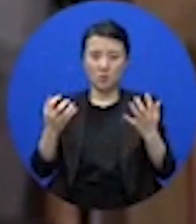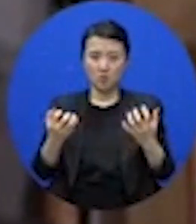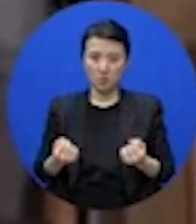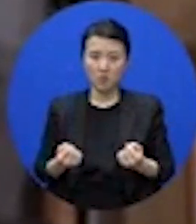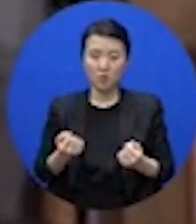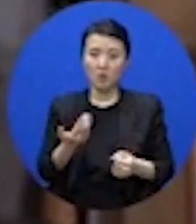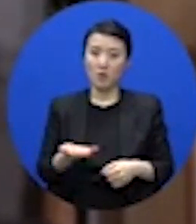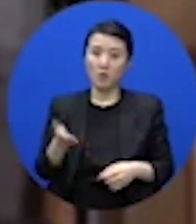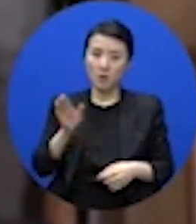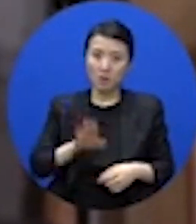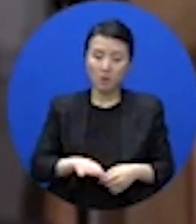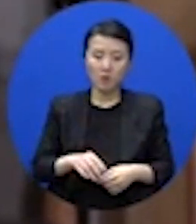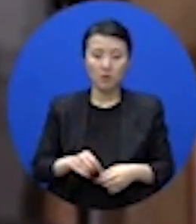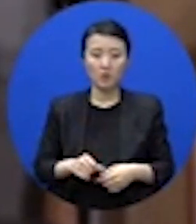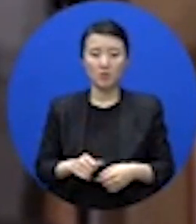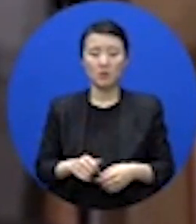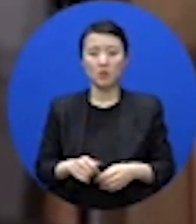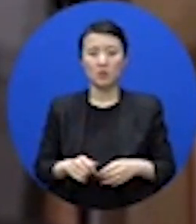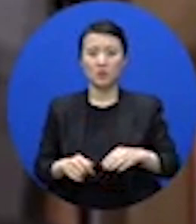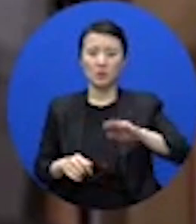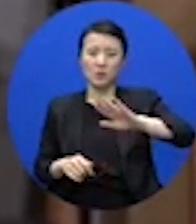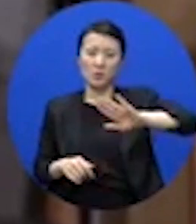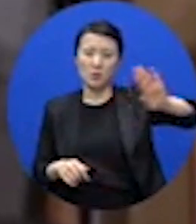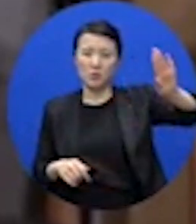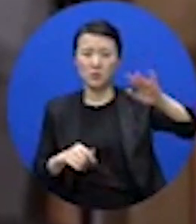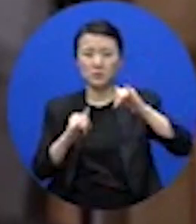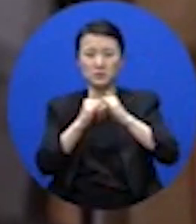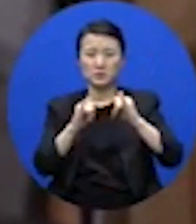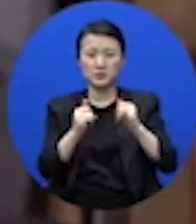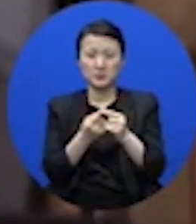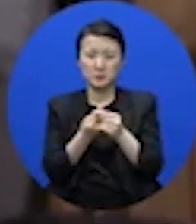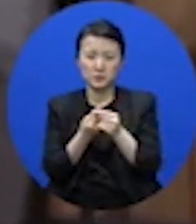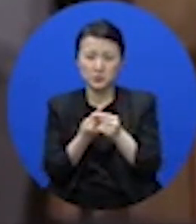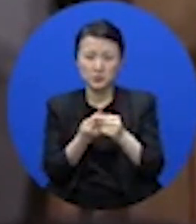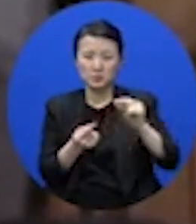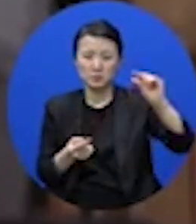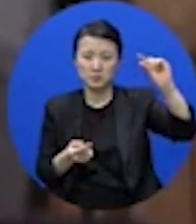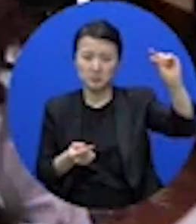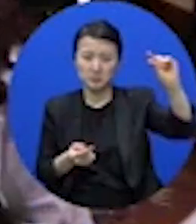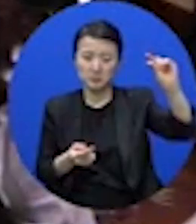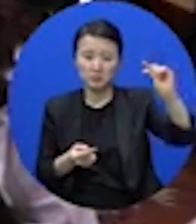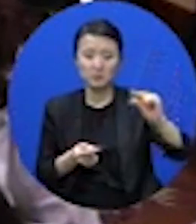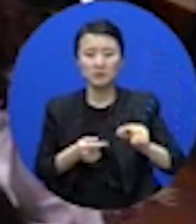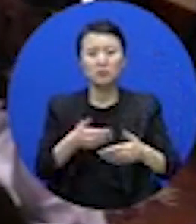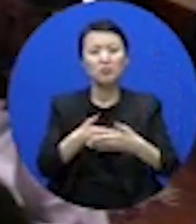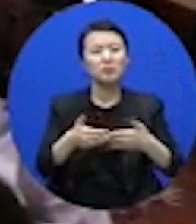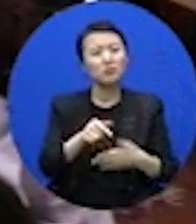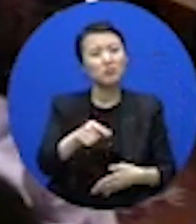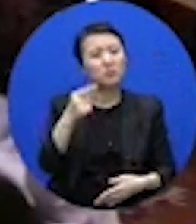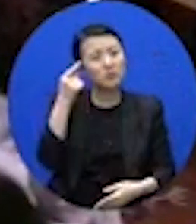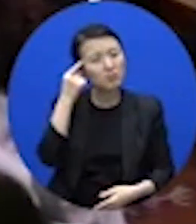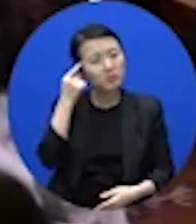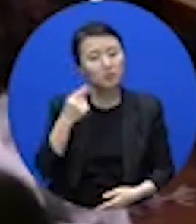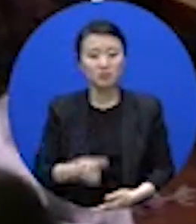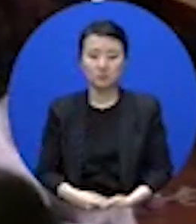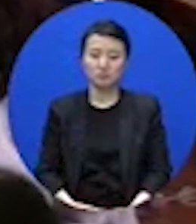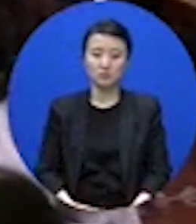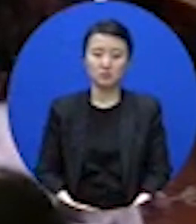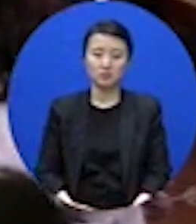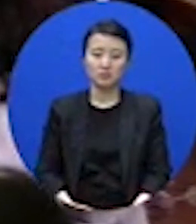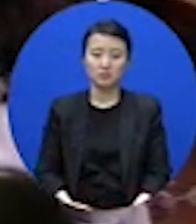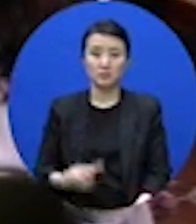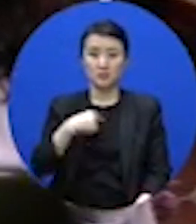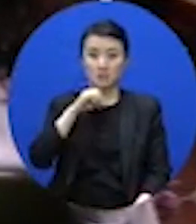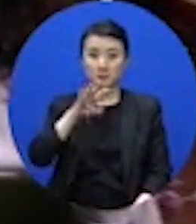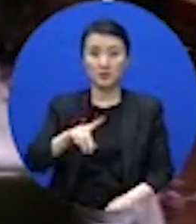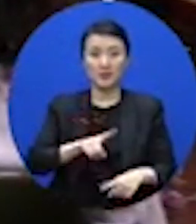왼쪽에 저렇게 올라가서 조그맣게 사람 그리고 이렇게 해야 하나. 그리고 제가 한 번도 칼을, 시칼을